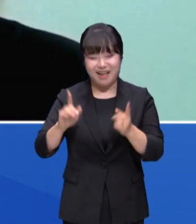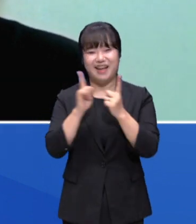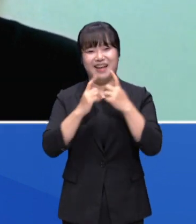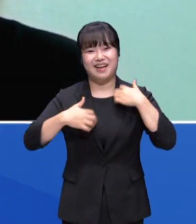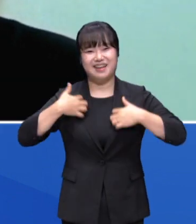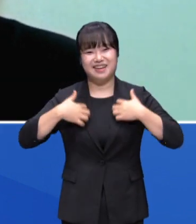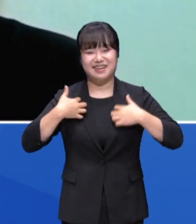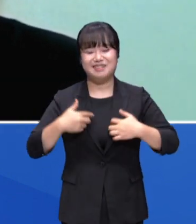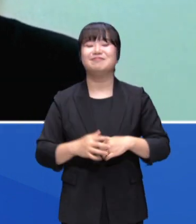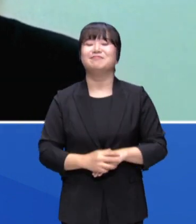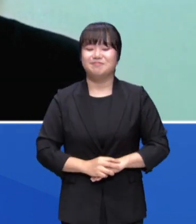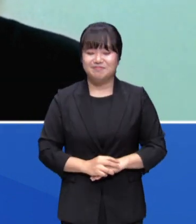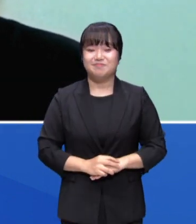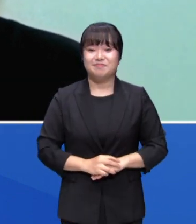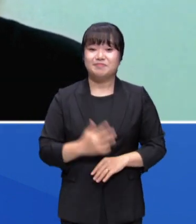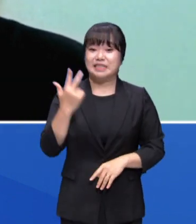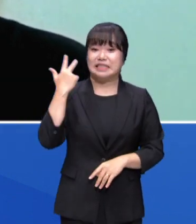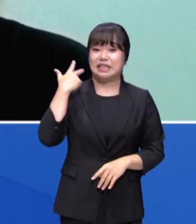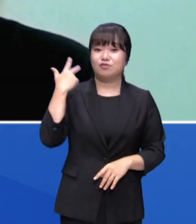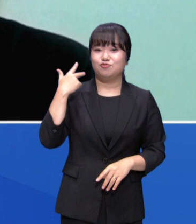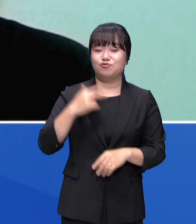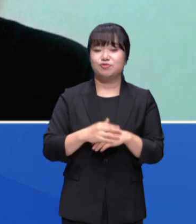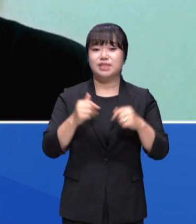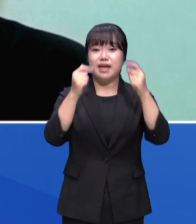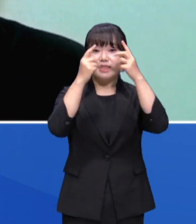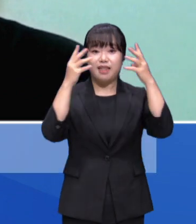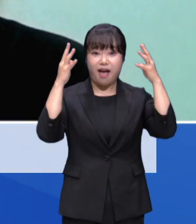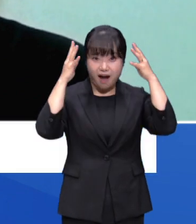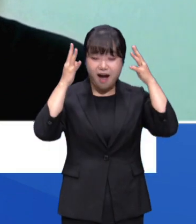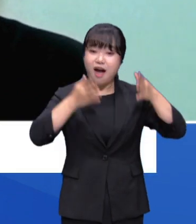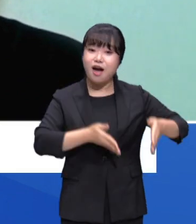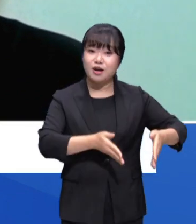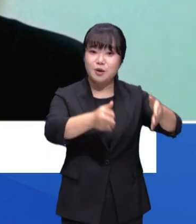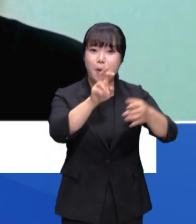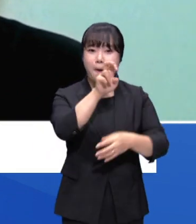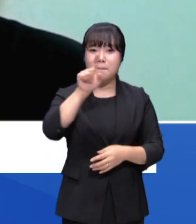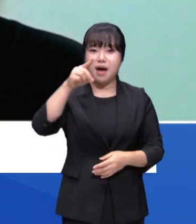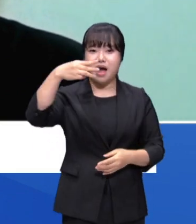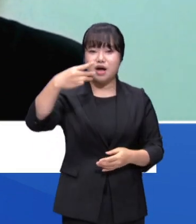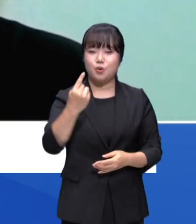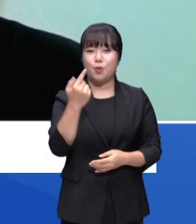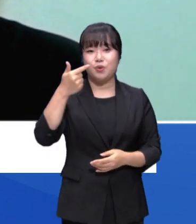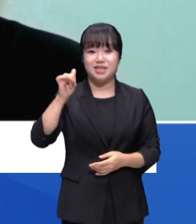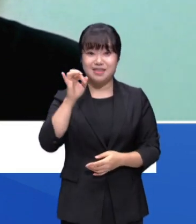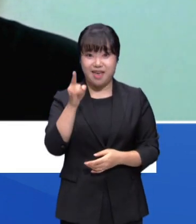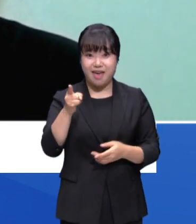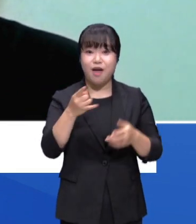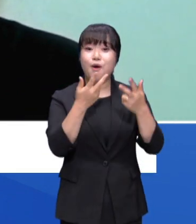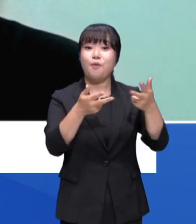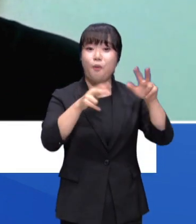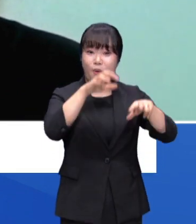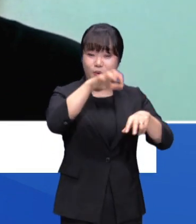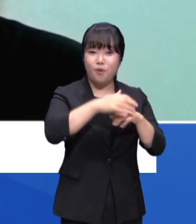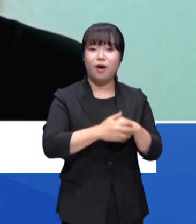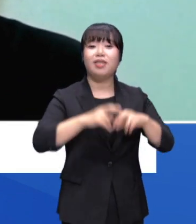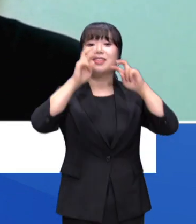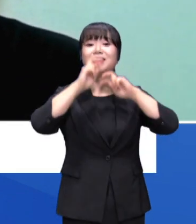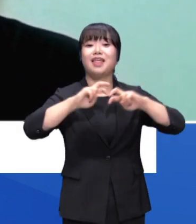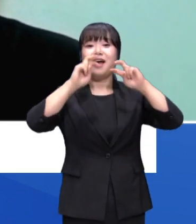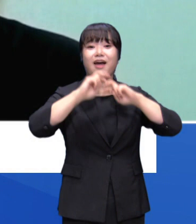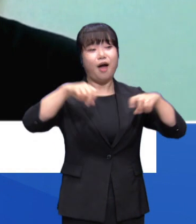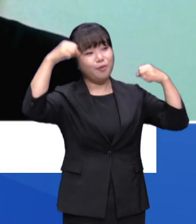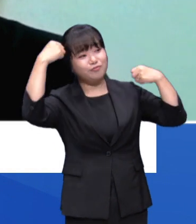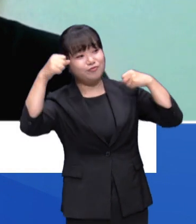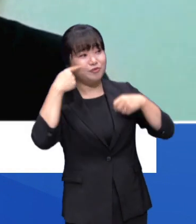반갑습니다. 먼저 이 지난주에 대학로 마로니에 공원에서 열린 야외 무대에서 이 가요 뮤지컬을